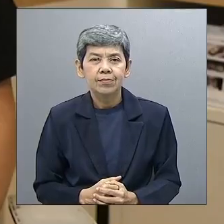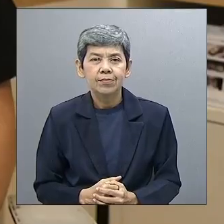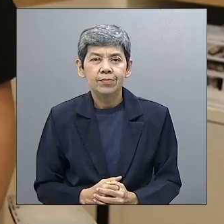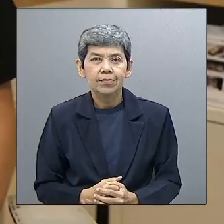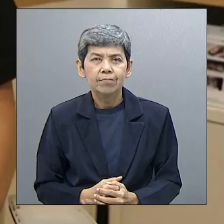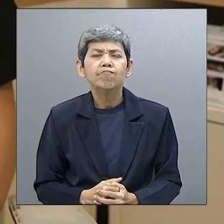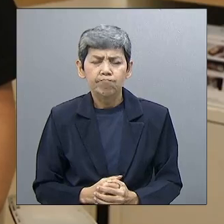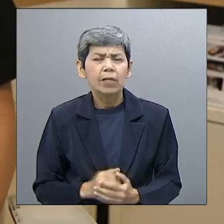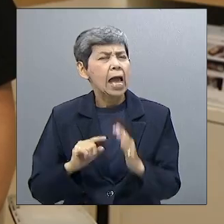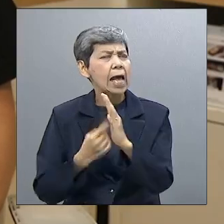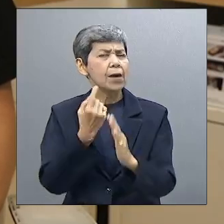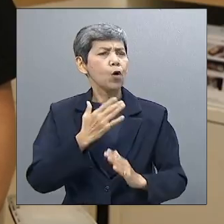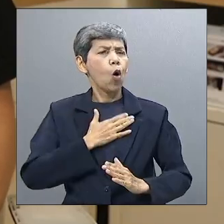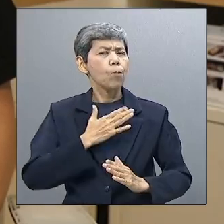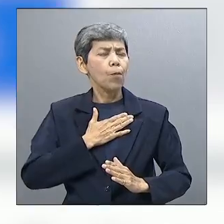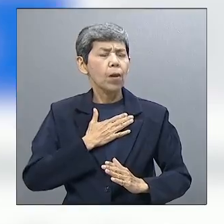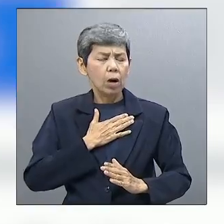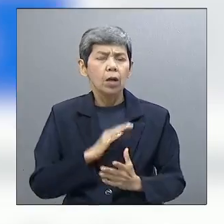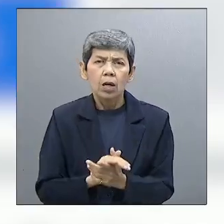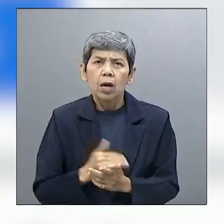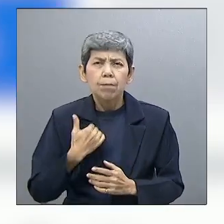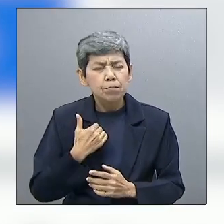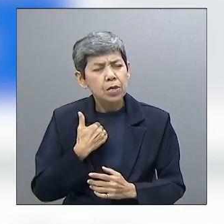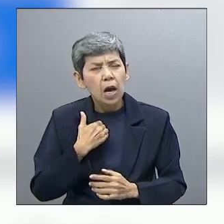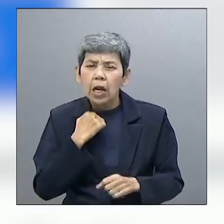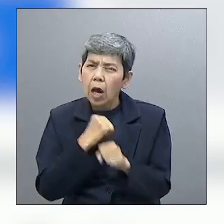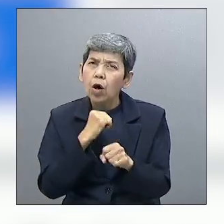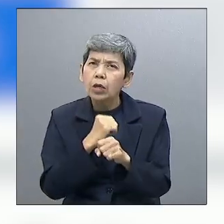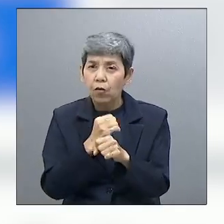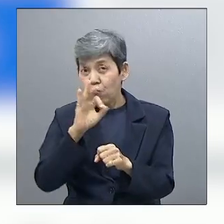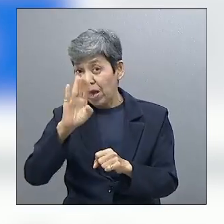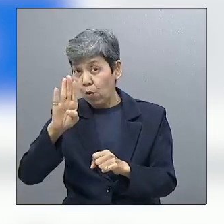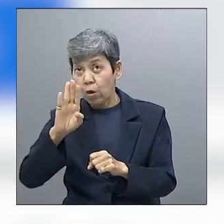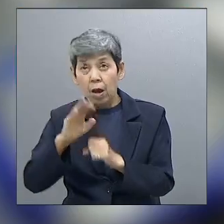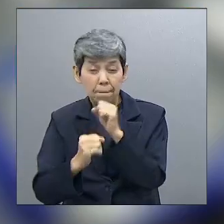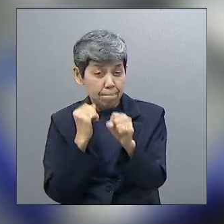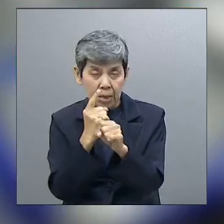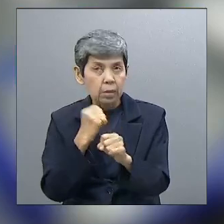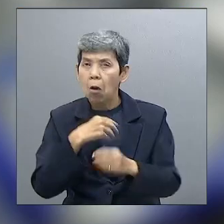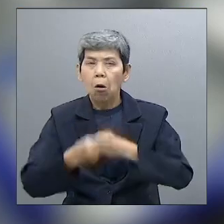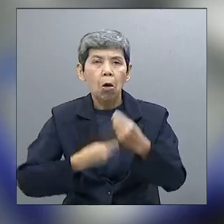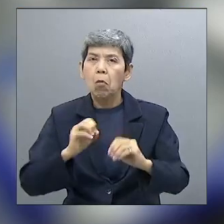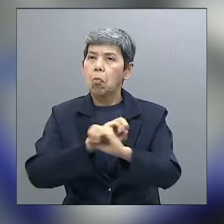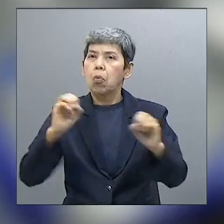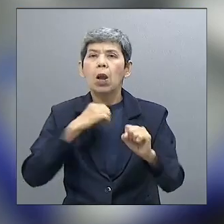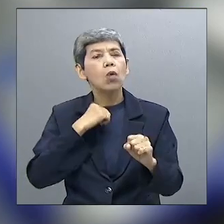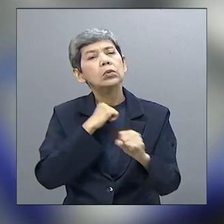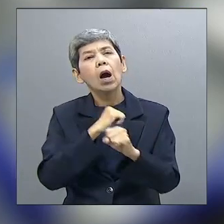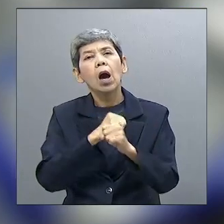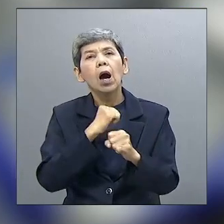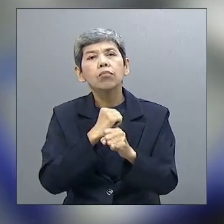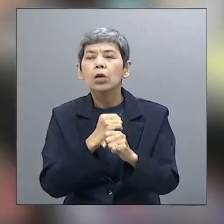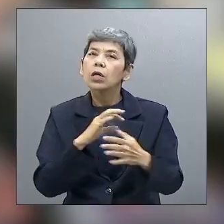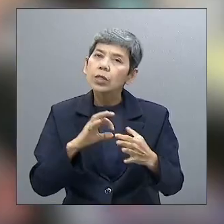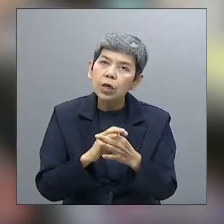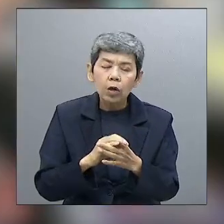ก็จริงๆจุดเริ่มต้นก่อนที่จะออกมามันจะมีตอนแรกที่เริ่มทำเพจอะครับ1ปีแรกเนี่ยไม่เคยขายของเลยเราก็ทำงานโชว์ทำงา